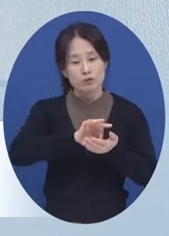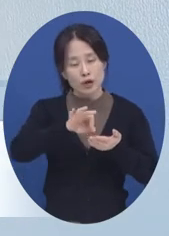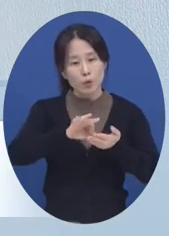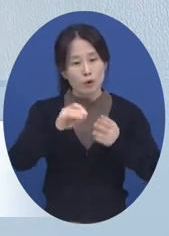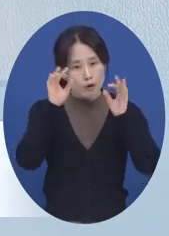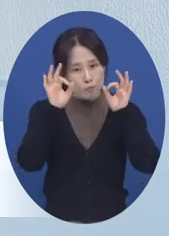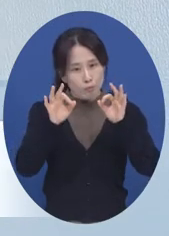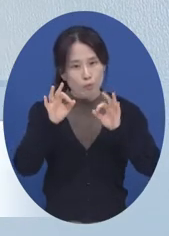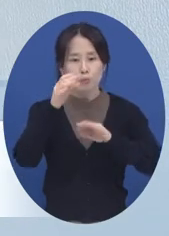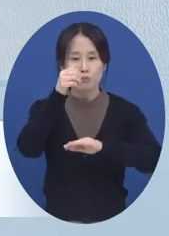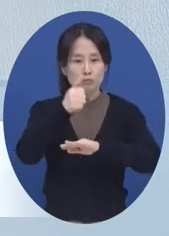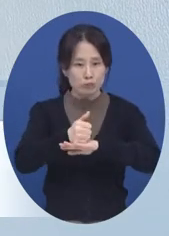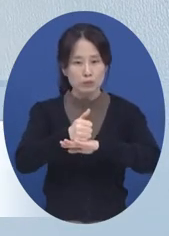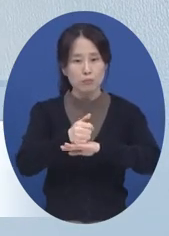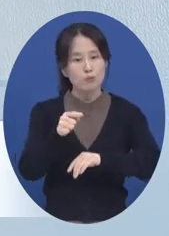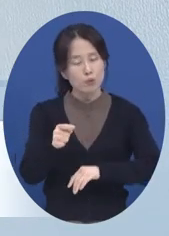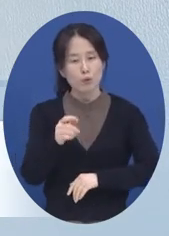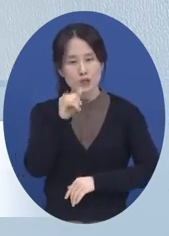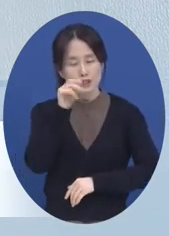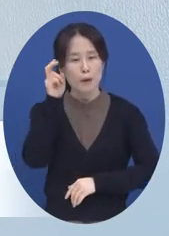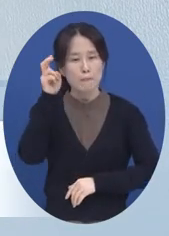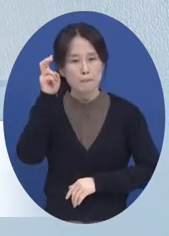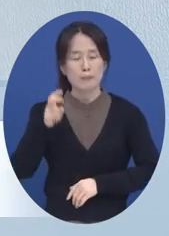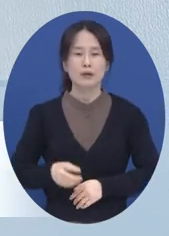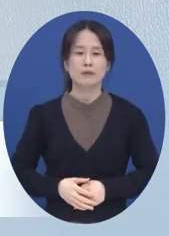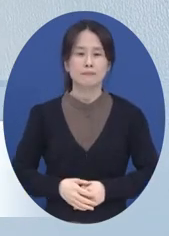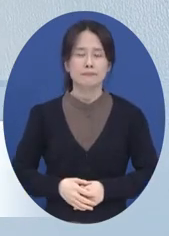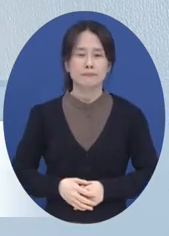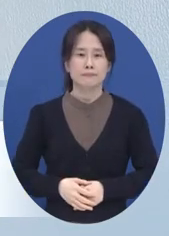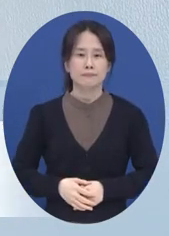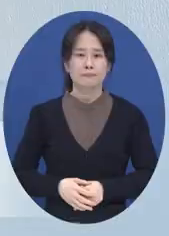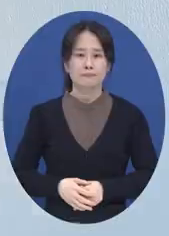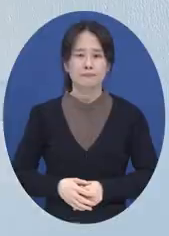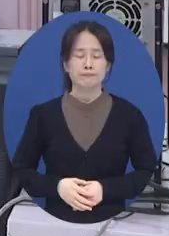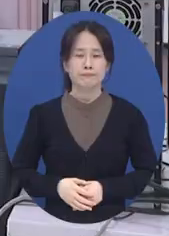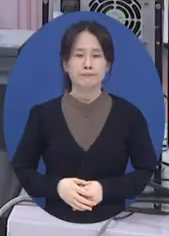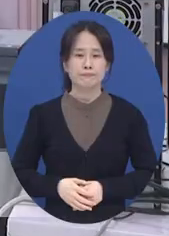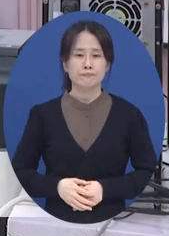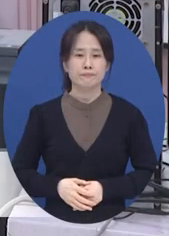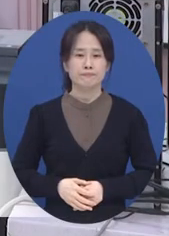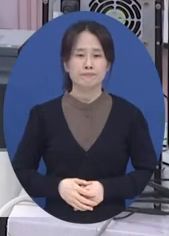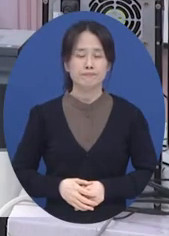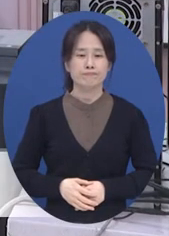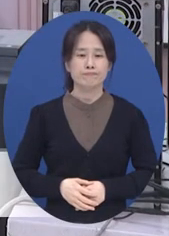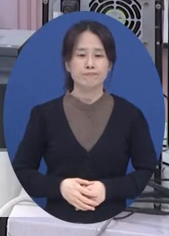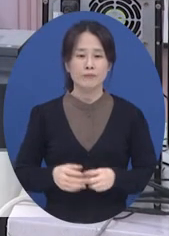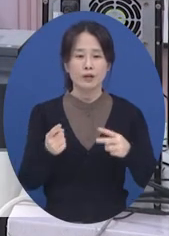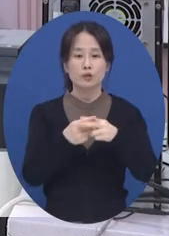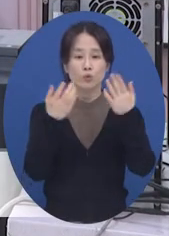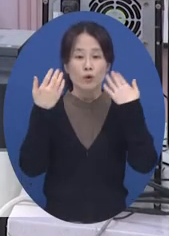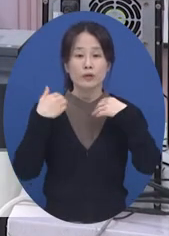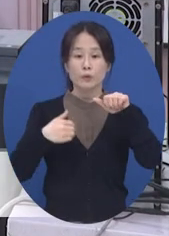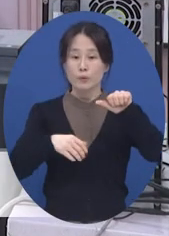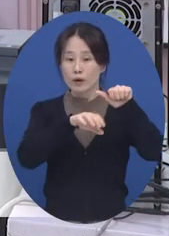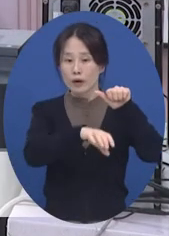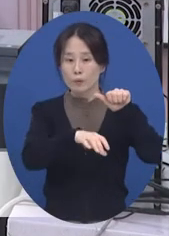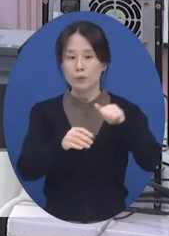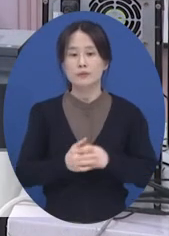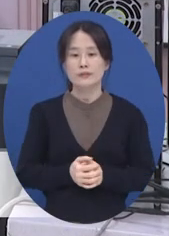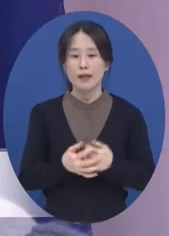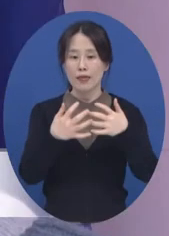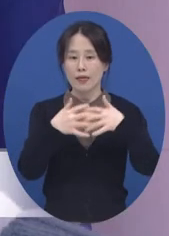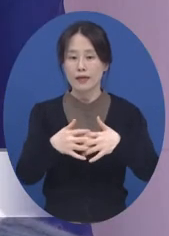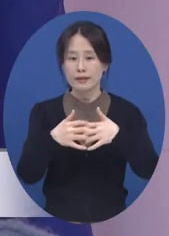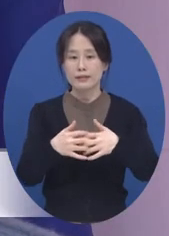이렇게 사용을 해보면은 좋은 결과가 있지 않을까 그렇게 예상을 해봅니다. 경기도는 도내 초등학교 5곳에